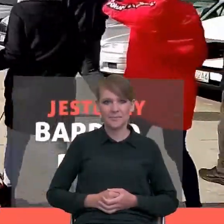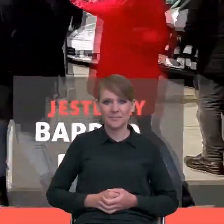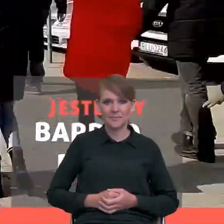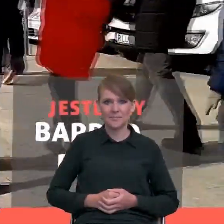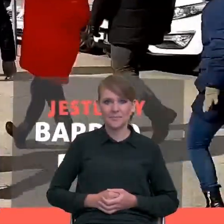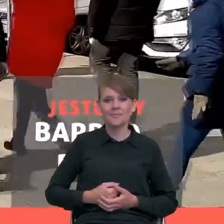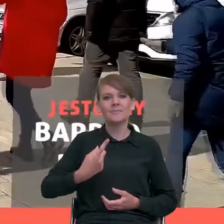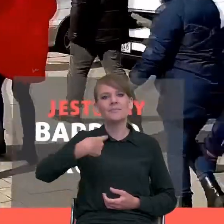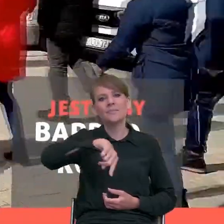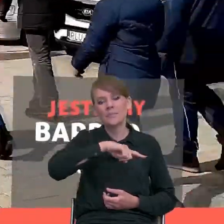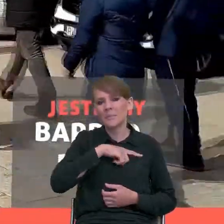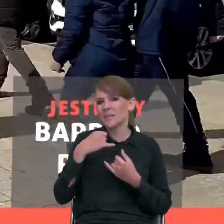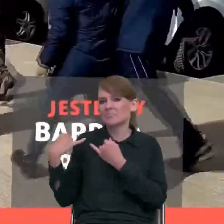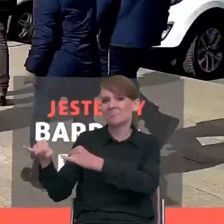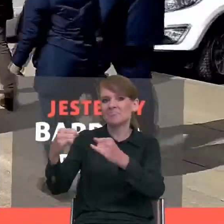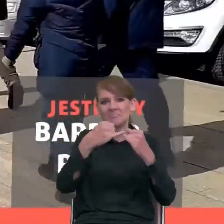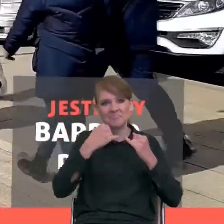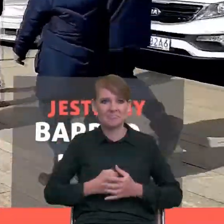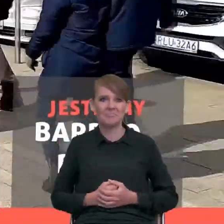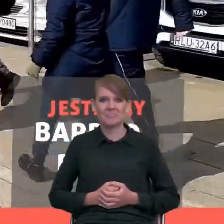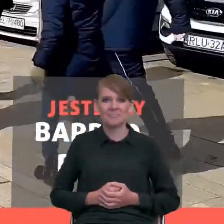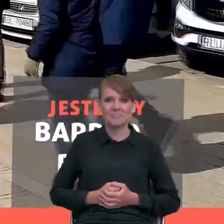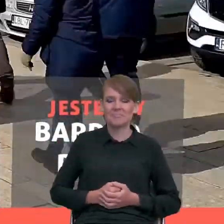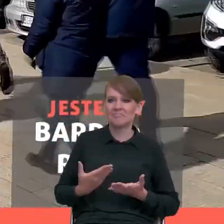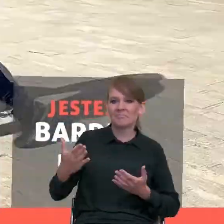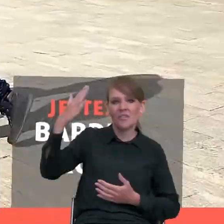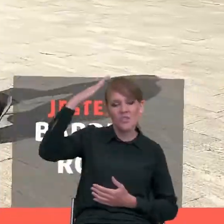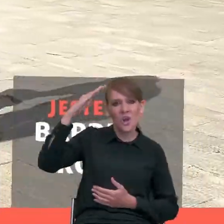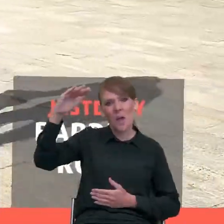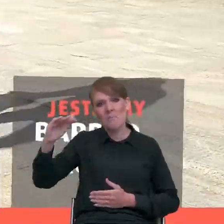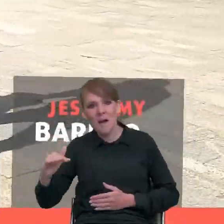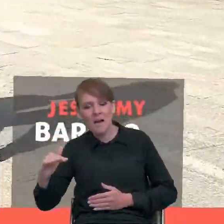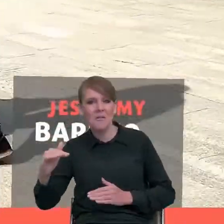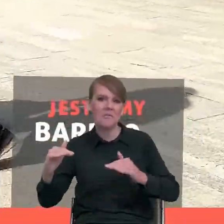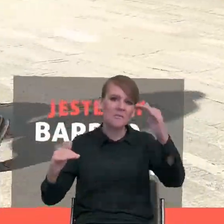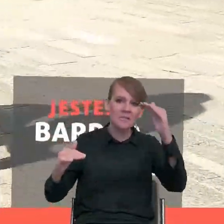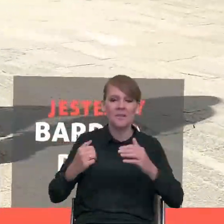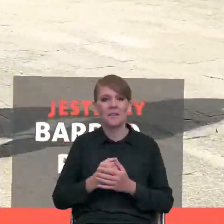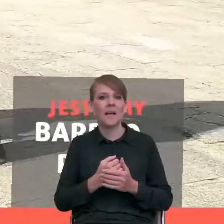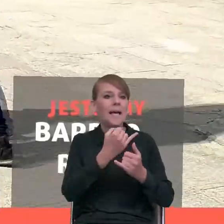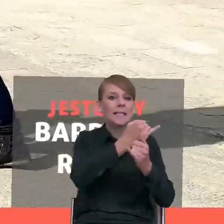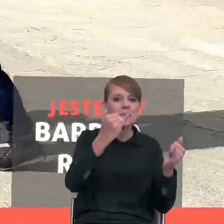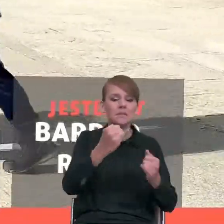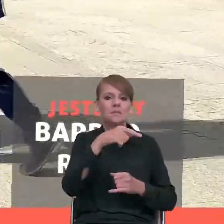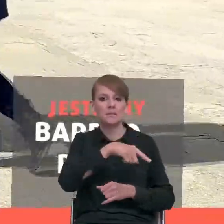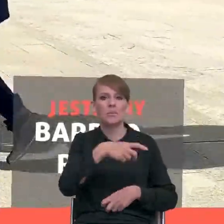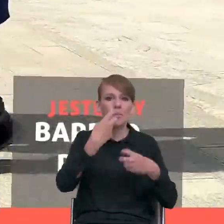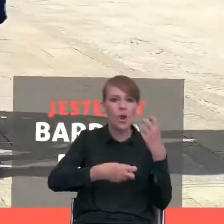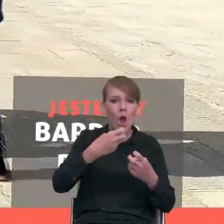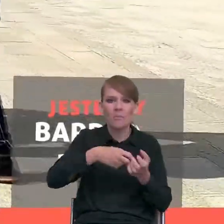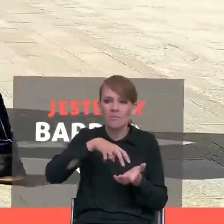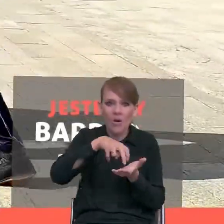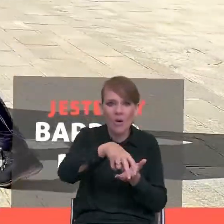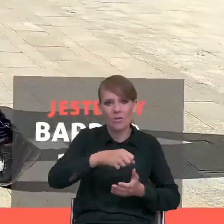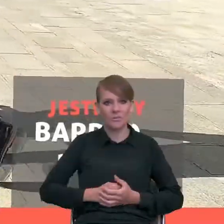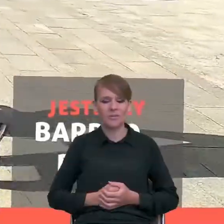Jesteśmy bardzo różni. Jedni są niskiego wzrostu, inni mają problemy z poruszaniem się. Są